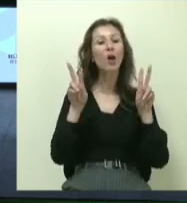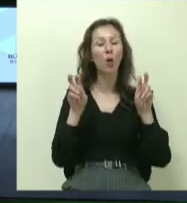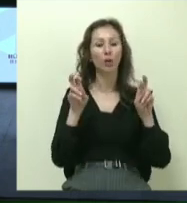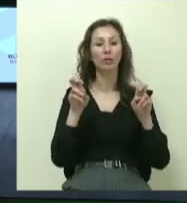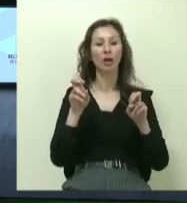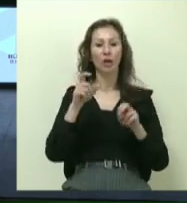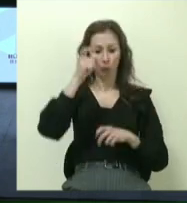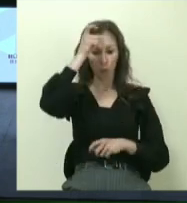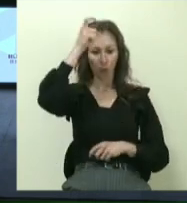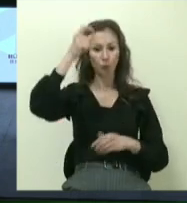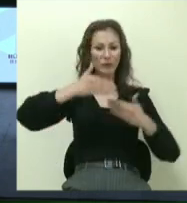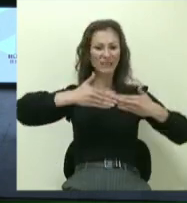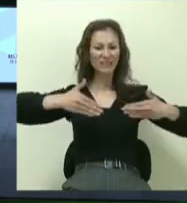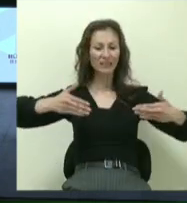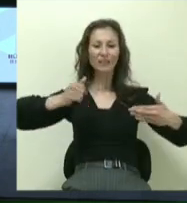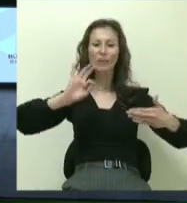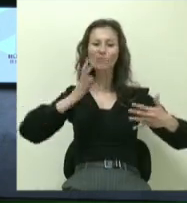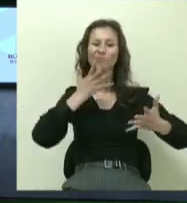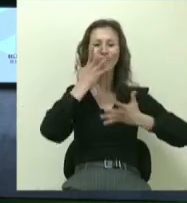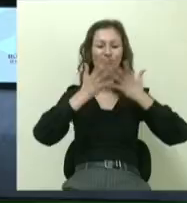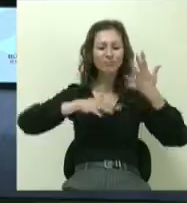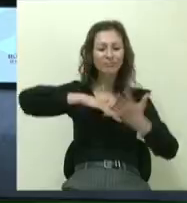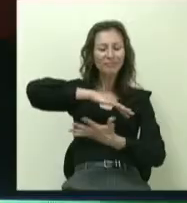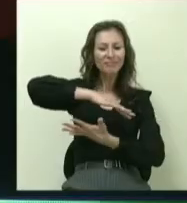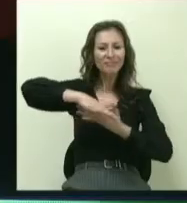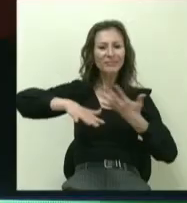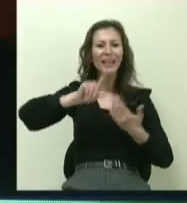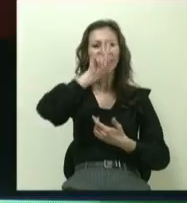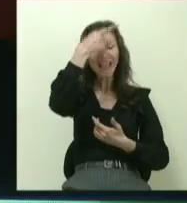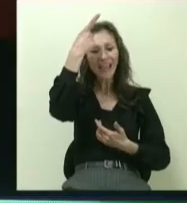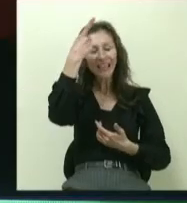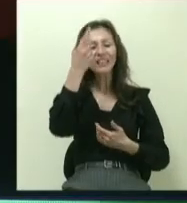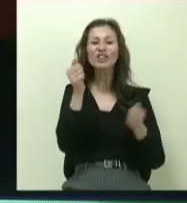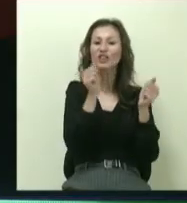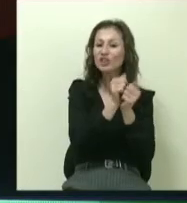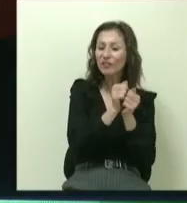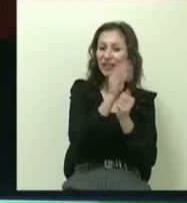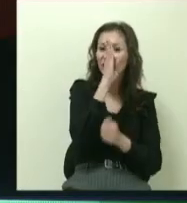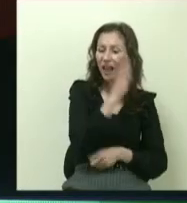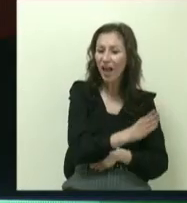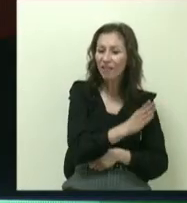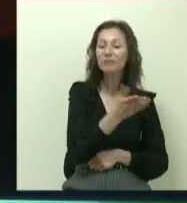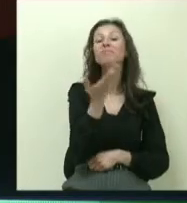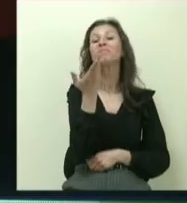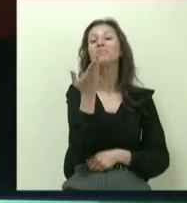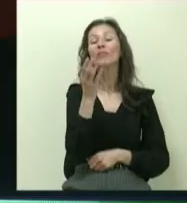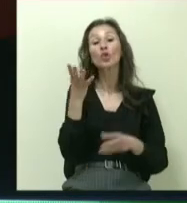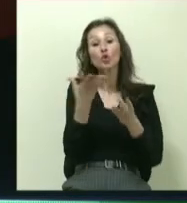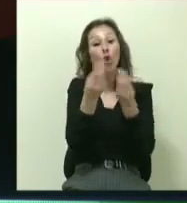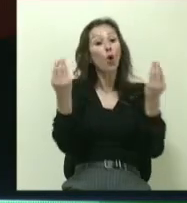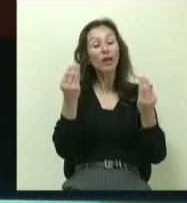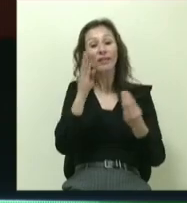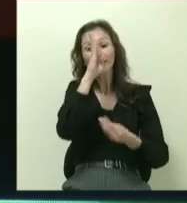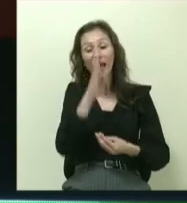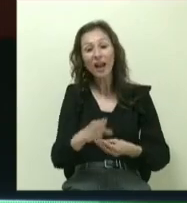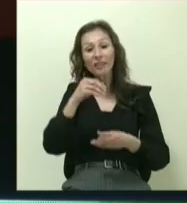Ulus sınırlarının bulanıklaştığı tek taraflı ya da çift taraflıdansa çok taraflı işbirliklerinin